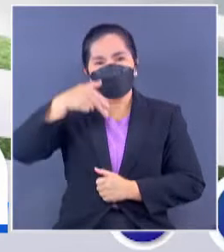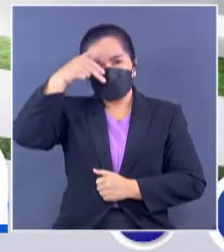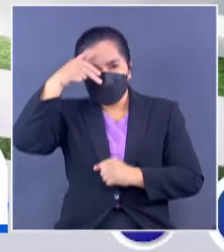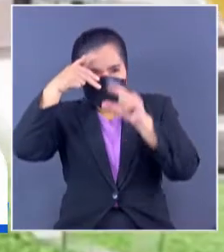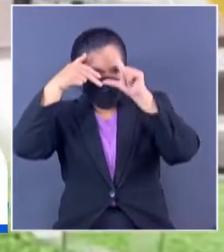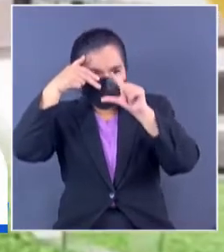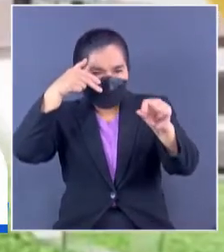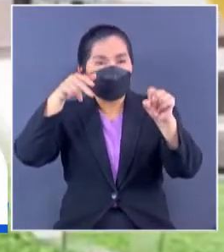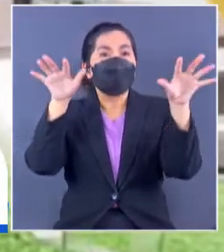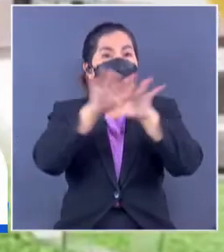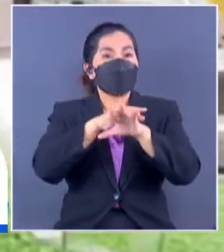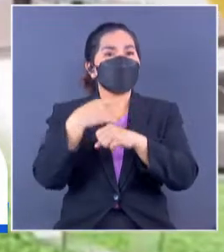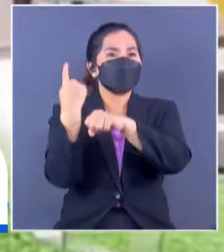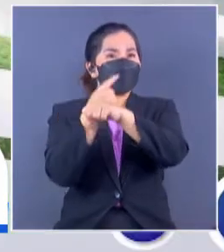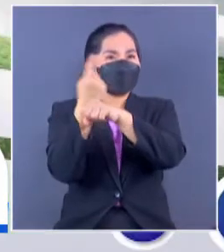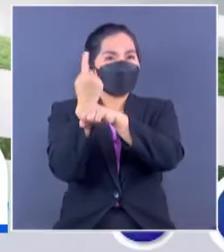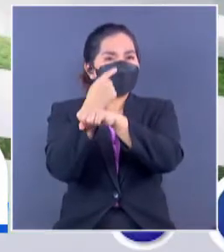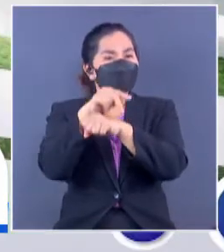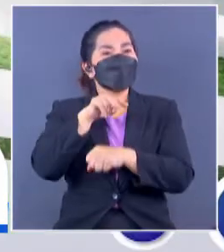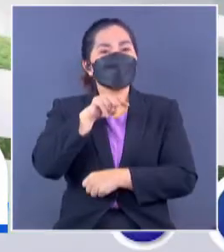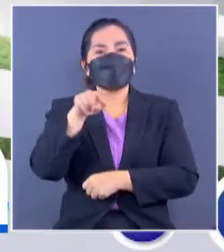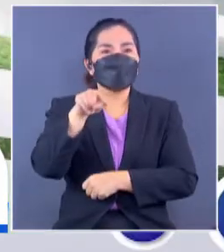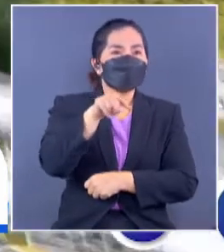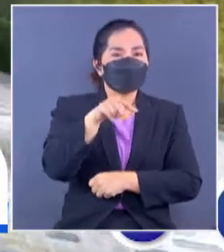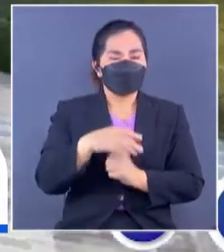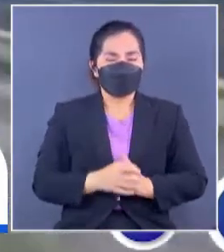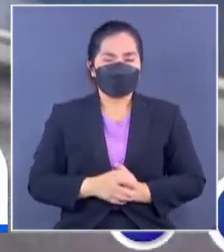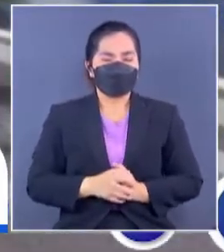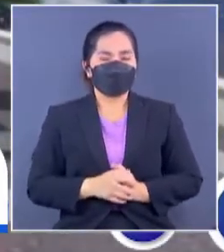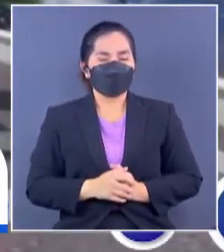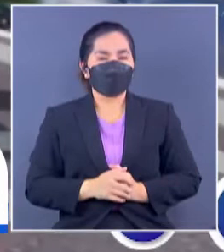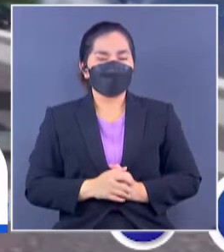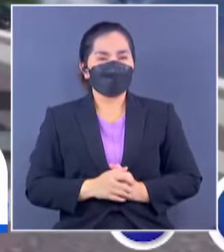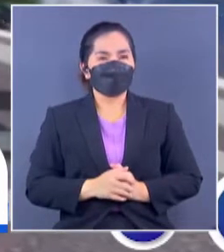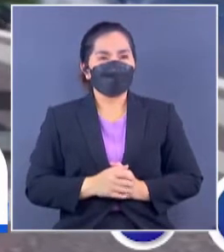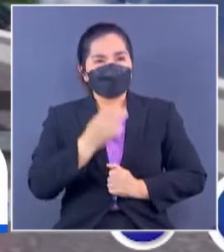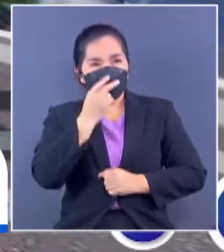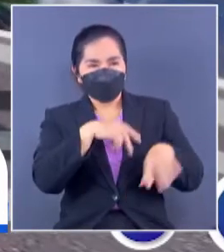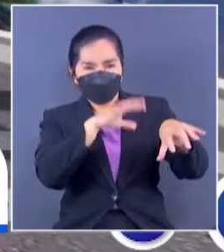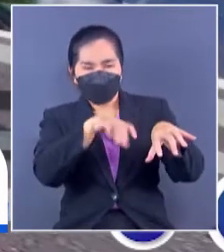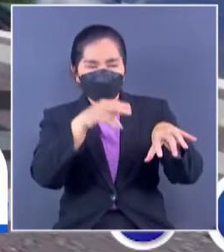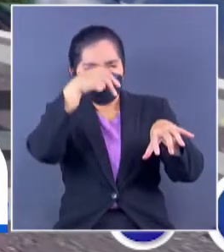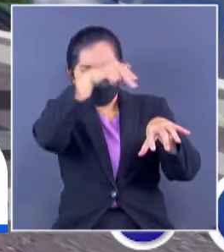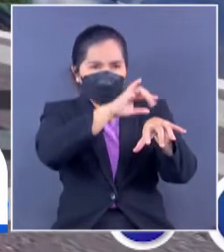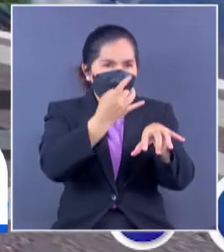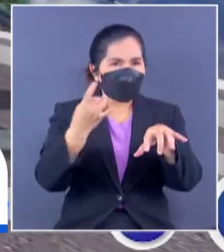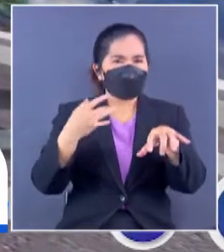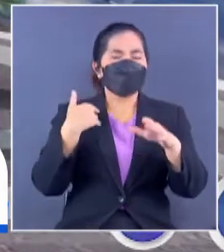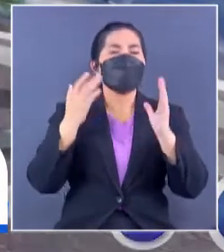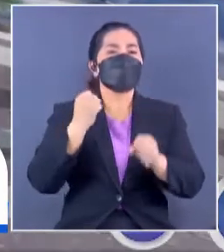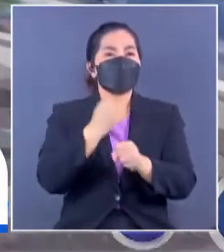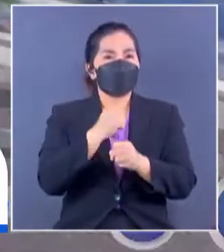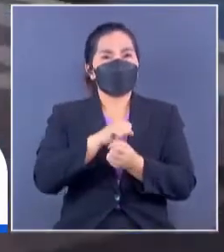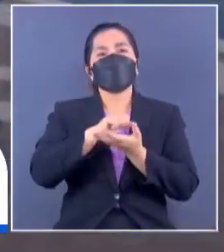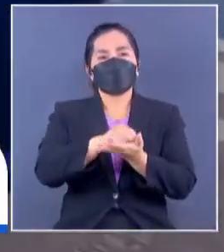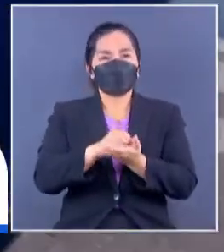เสมือนกับว่าเราเนี่ยนั่งเฮลิคอปเตอร์อยู่หรือว่าบินโดรนอยู่แล้วก็ชมทรัพย์ต่างๆอีกทั้งมีพนักงานคอย